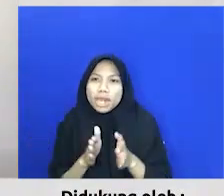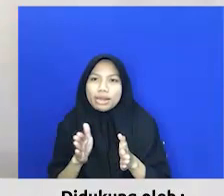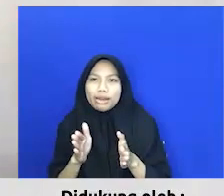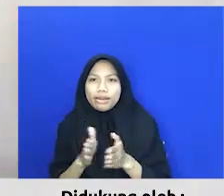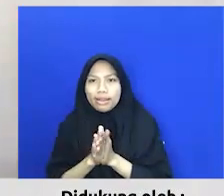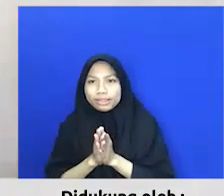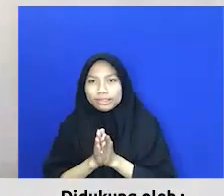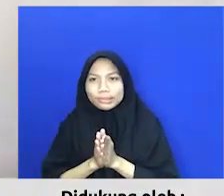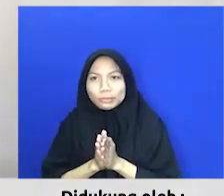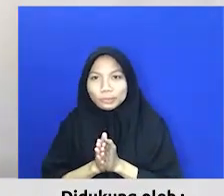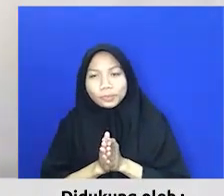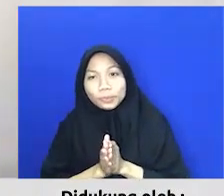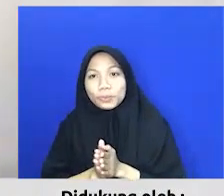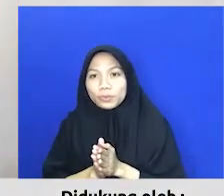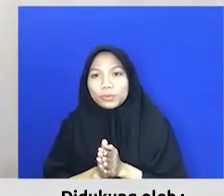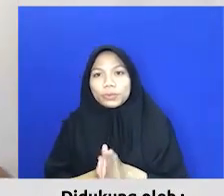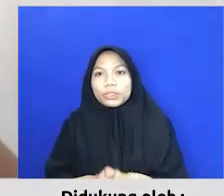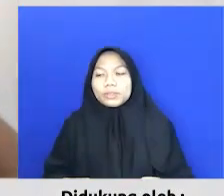adalah film Yuni dari